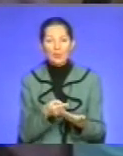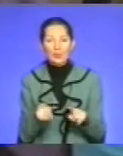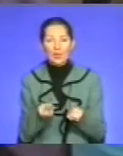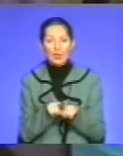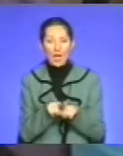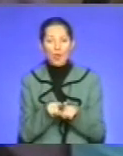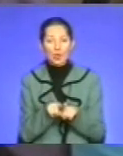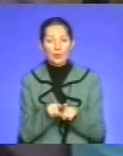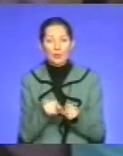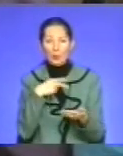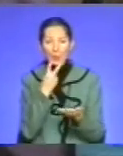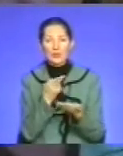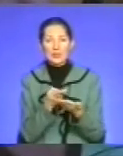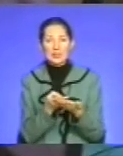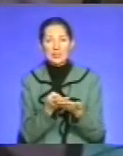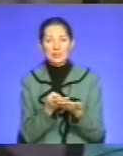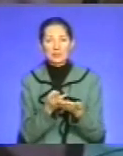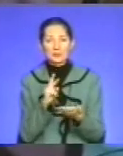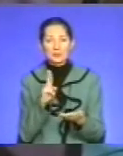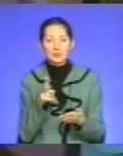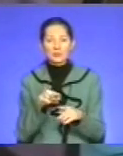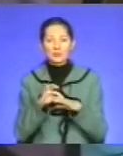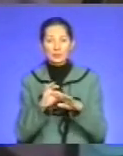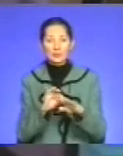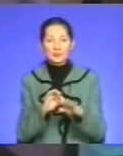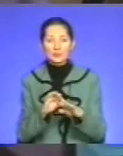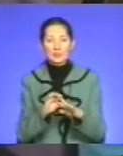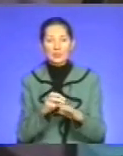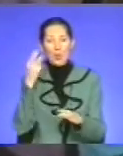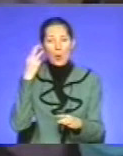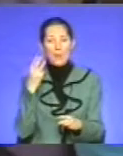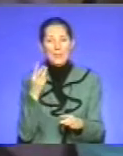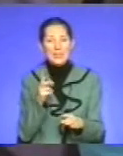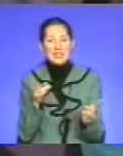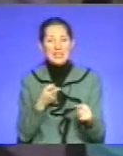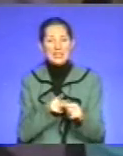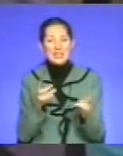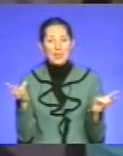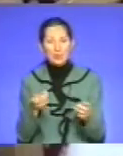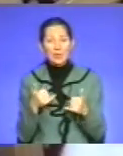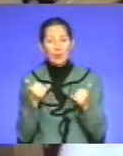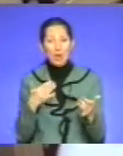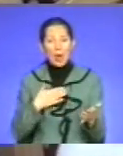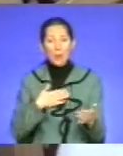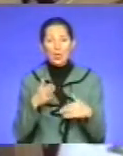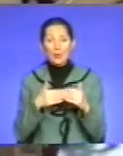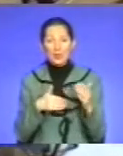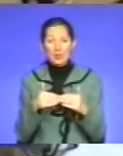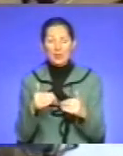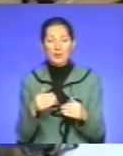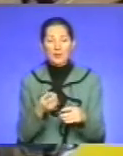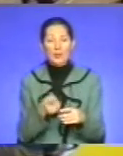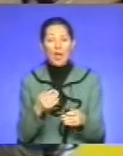Також подивитися, як поводиться посередже, це потрібно для моєї професії. Я очікую послухати якусь